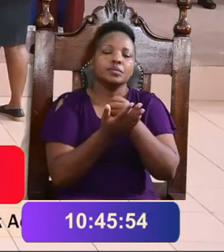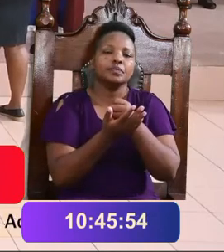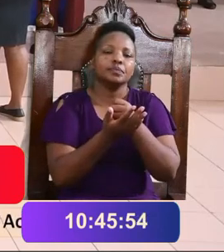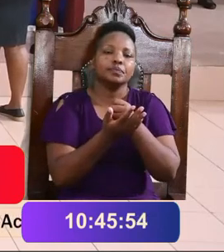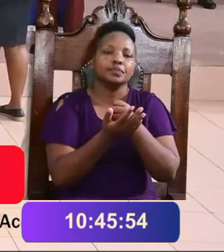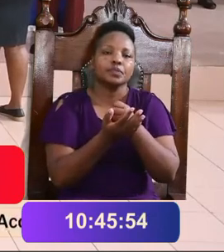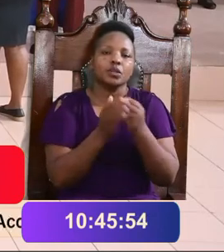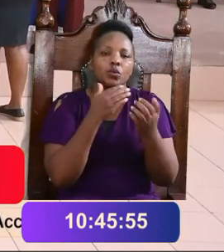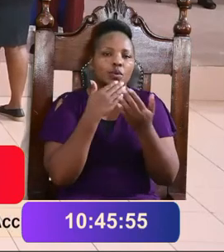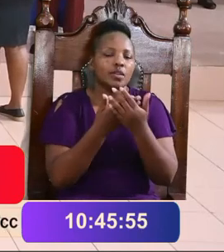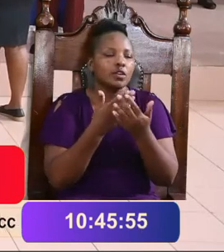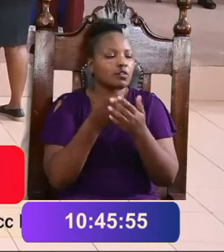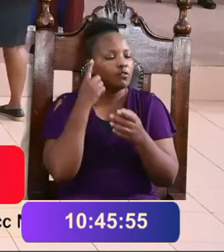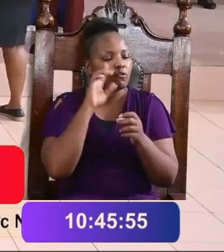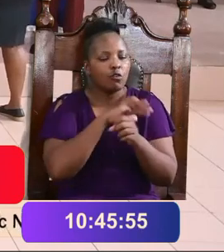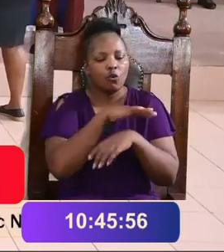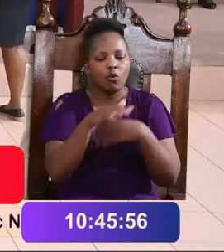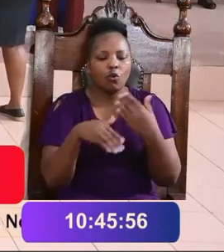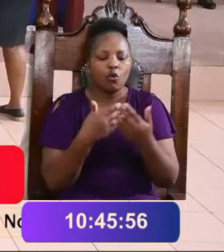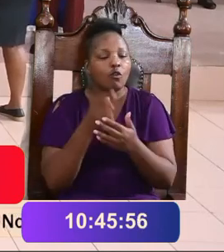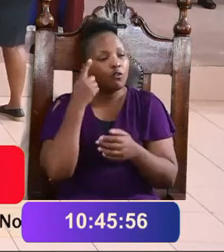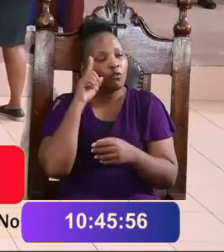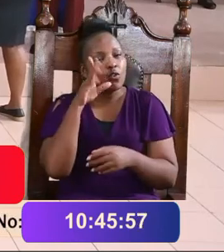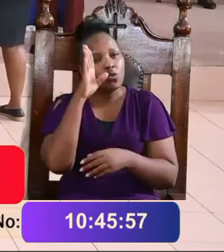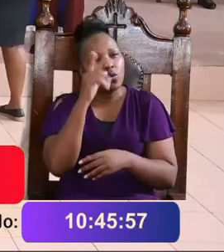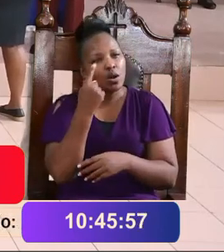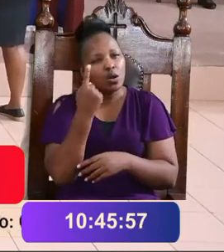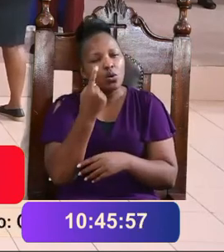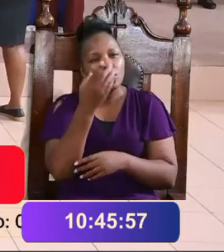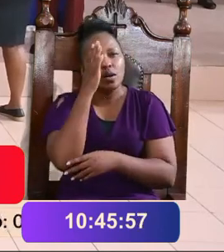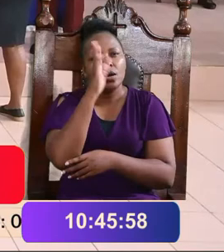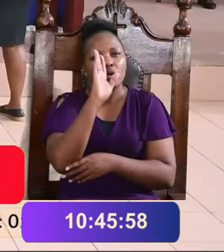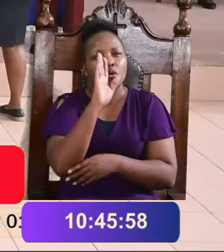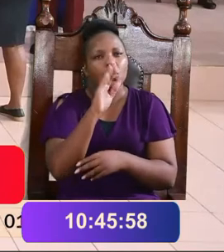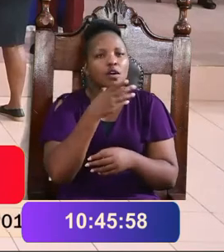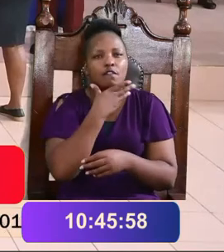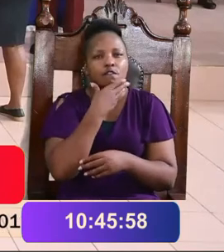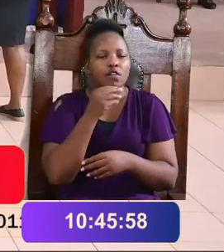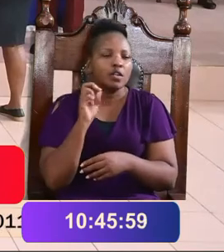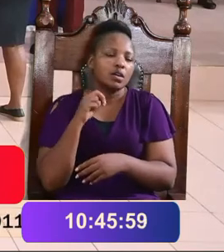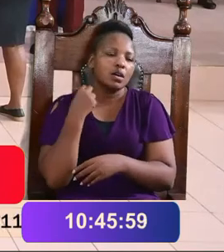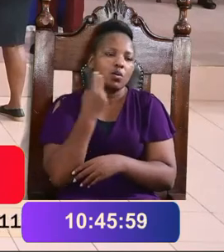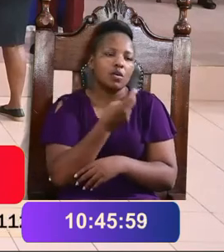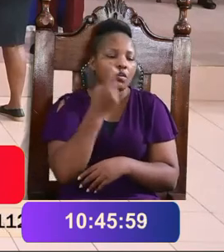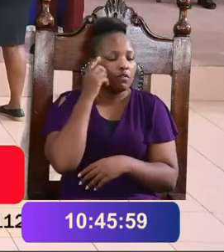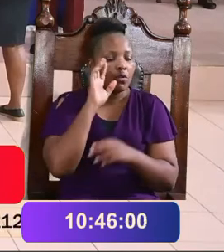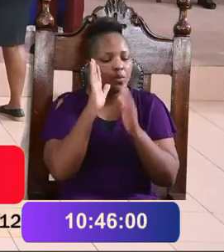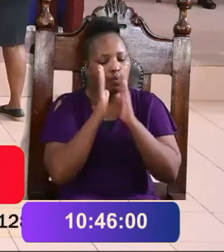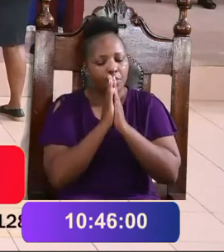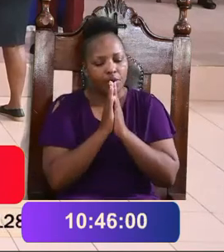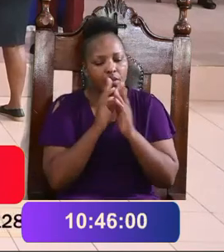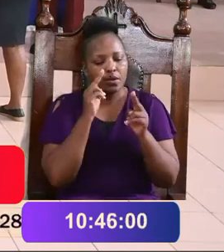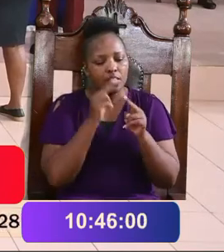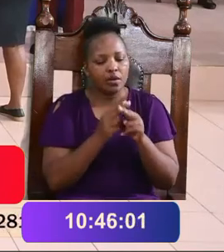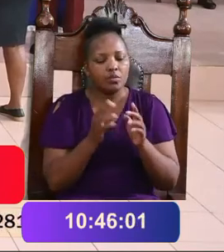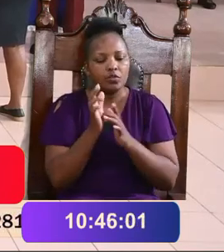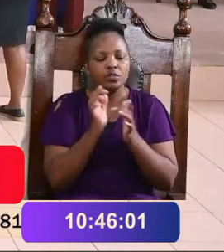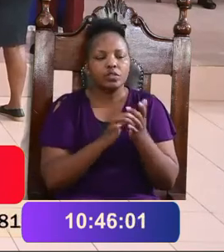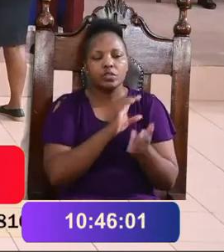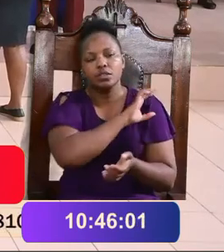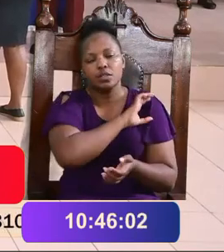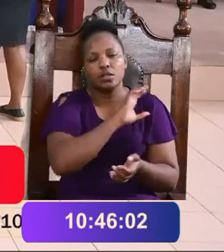Tunakushukuru kwa yote kwa sababu wewe ni Mungu wetu na Baba yetu, kwa sababu tuomba haya katika jina la Yesu